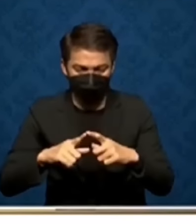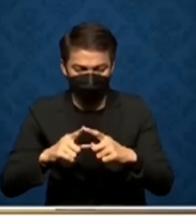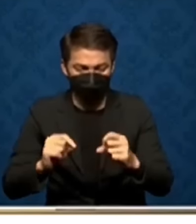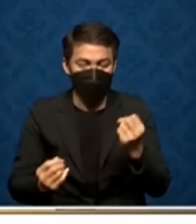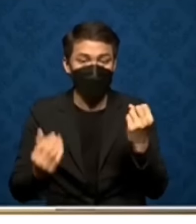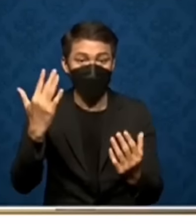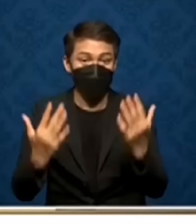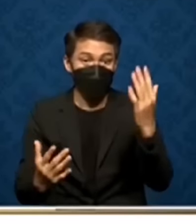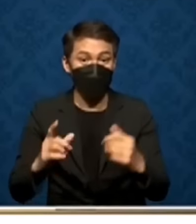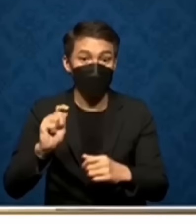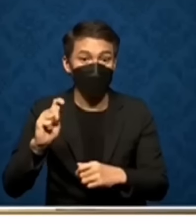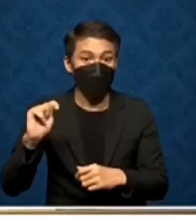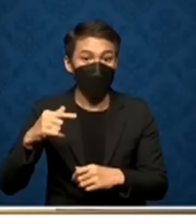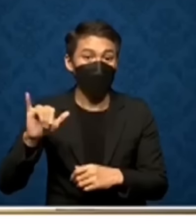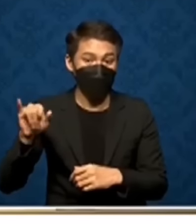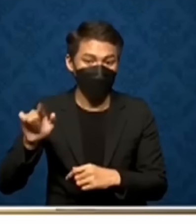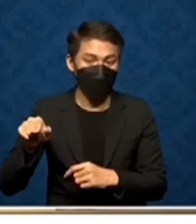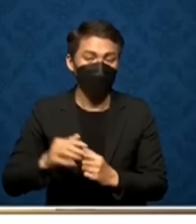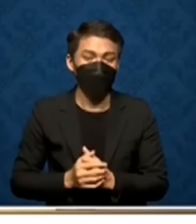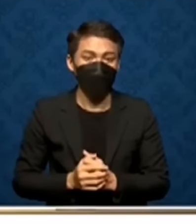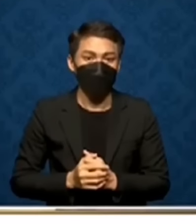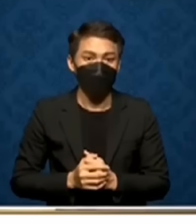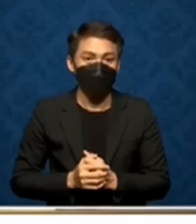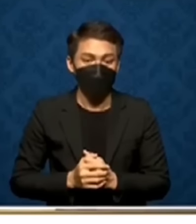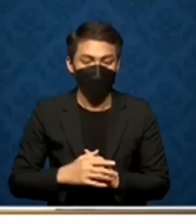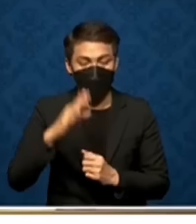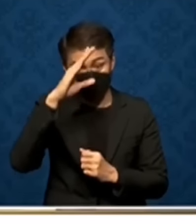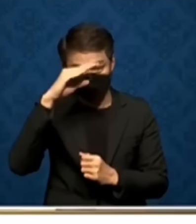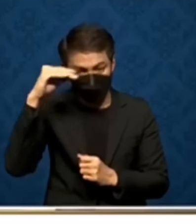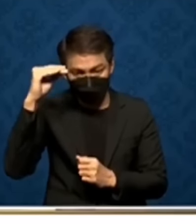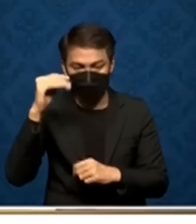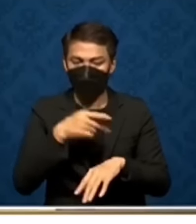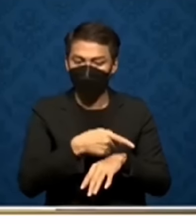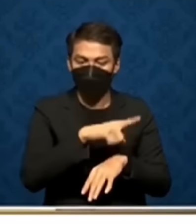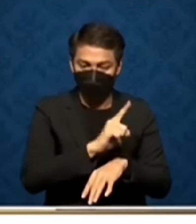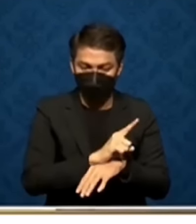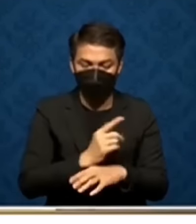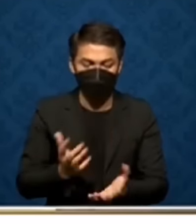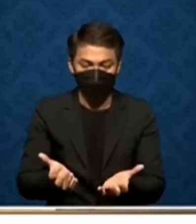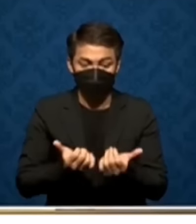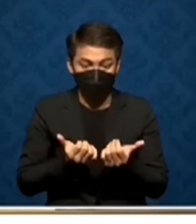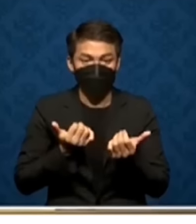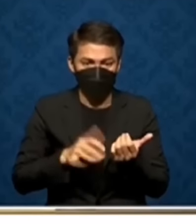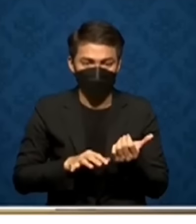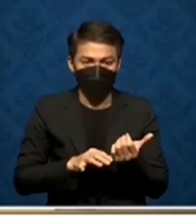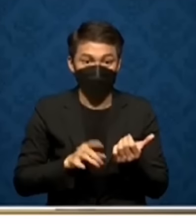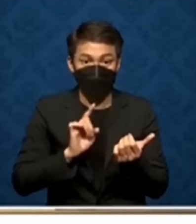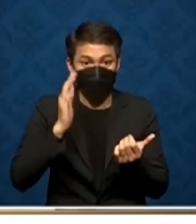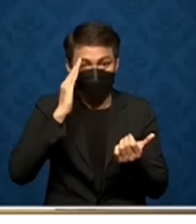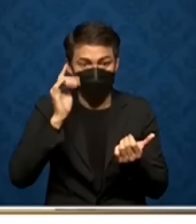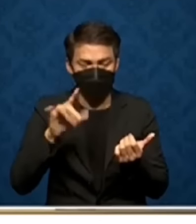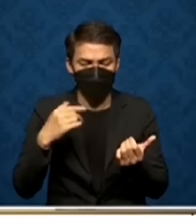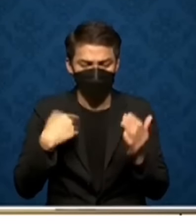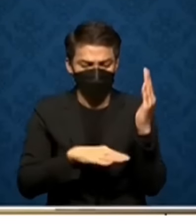มได้รับข้อมูลซึ่งท่านชวนท่านประธานก็คงได้รับมาที่นครมีท่